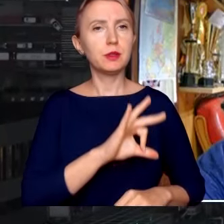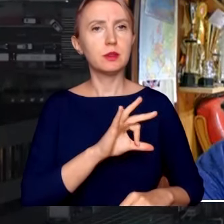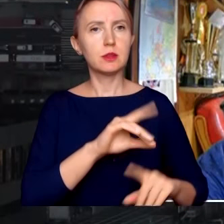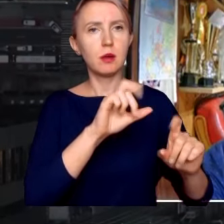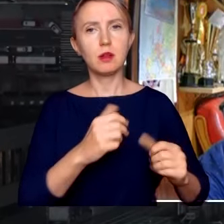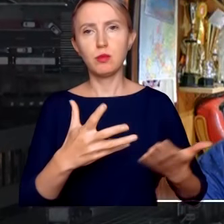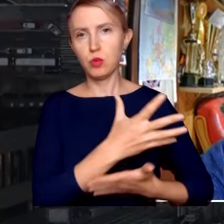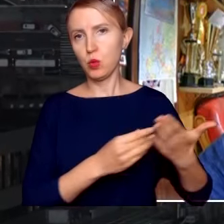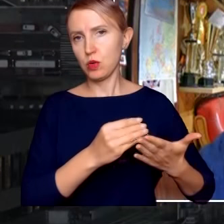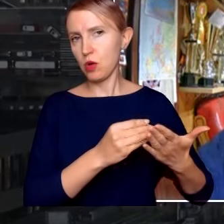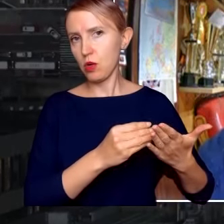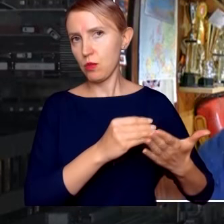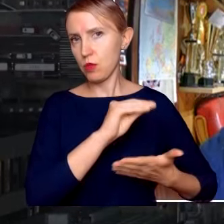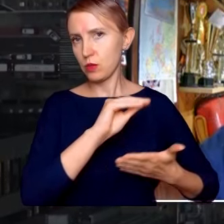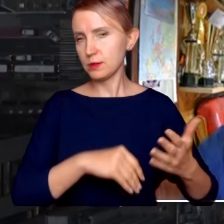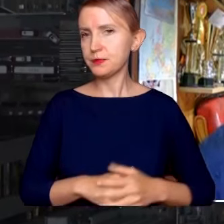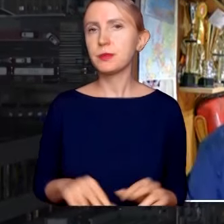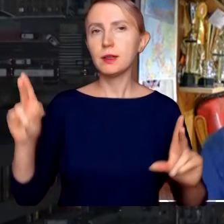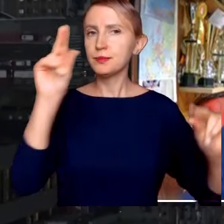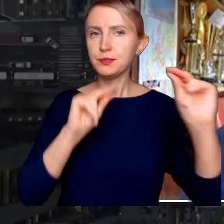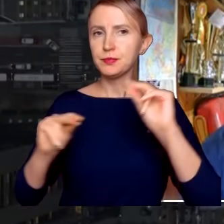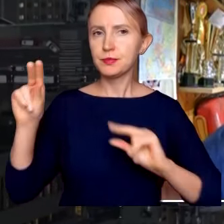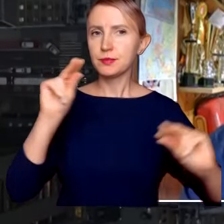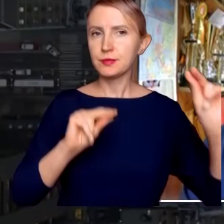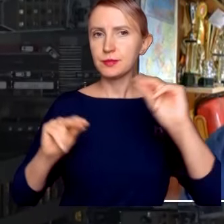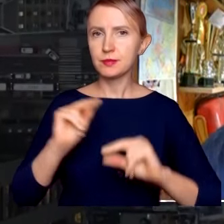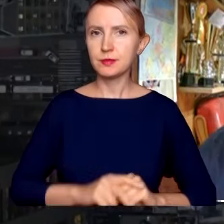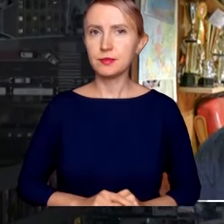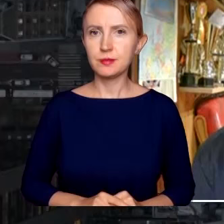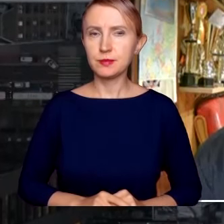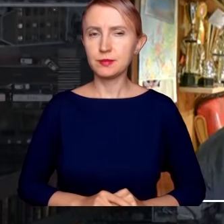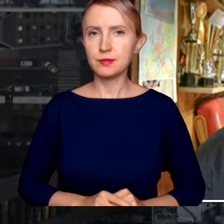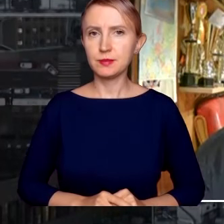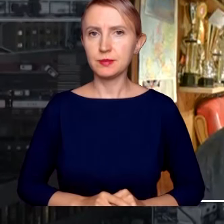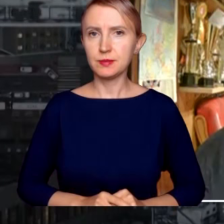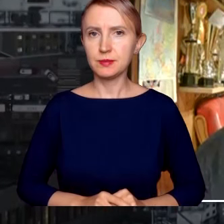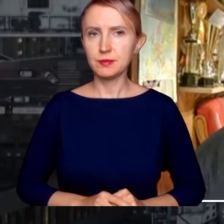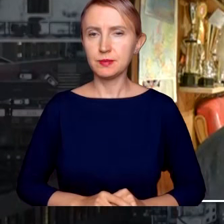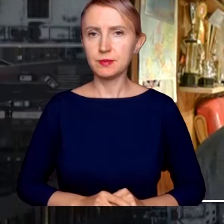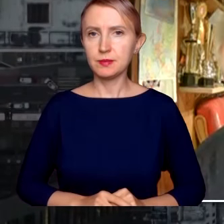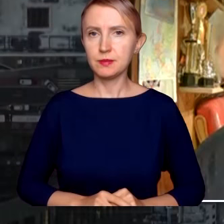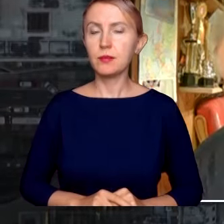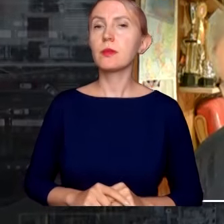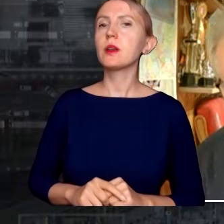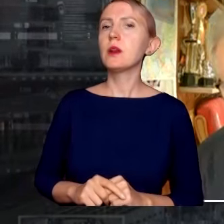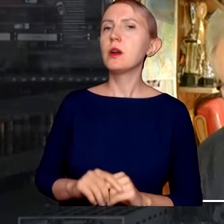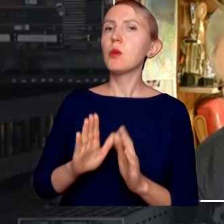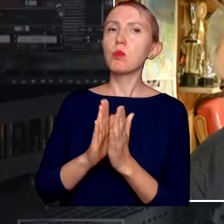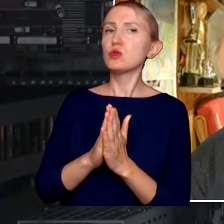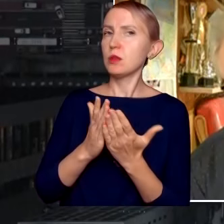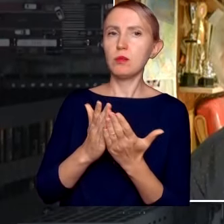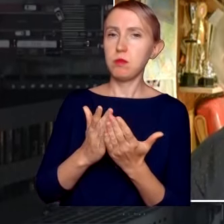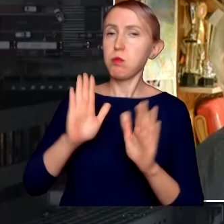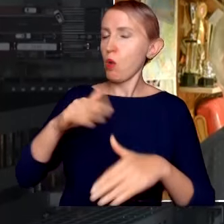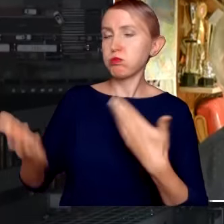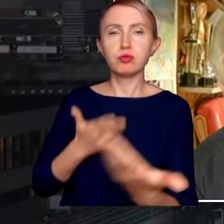zbiórką podpisów za referendum przeciwko sprowadzaniu do Polski nielegalnych migrantów. Niech mnie panowie naprawdę pozwą. To